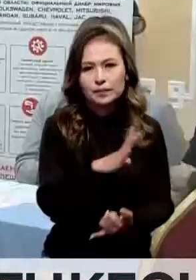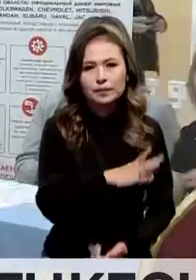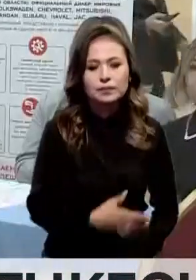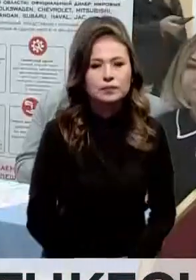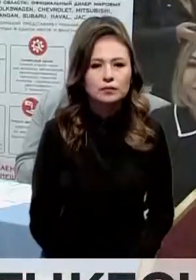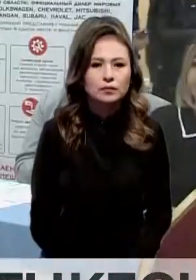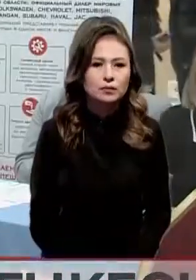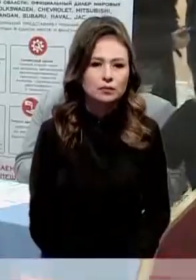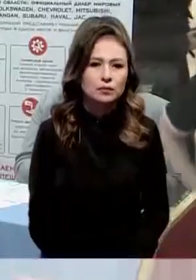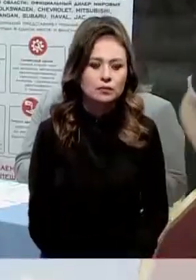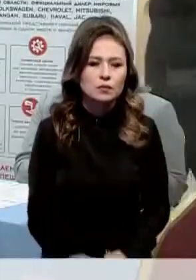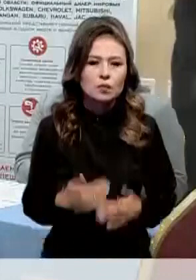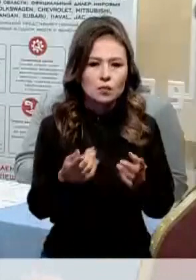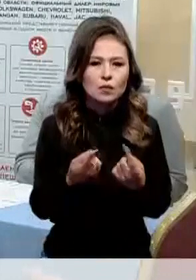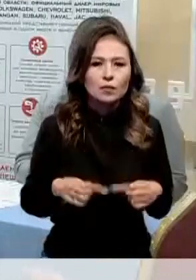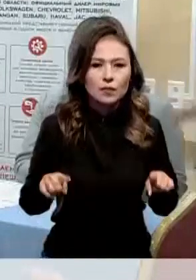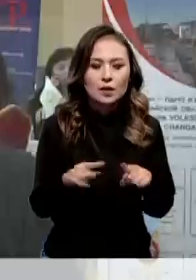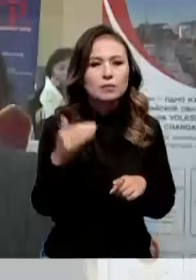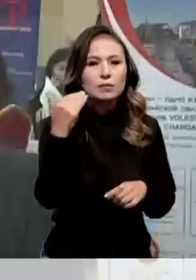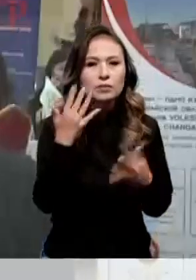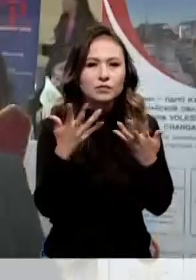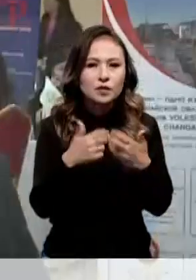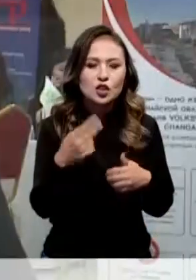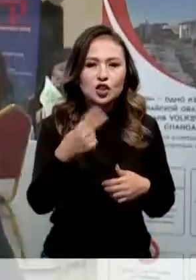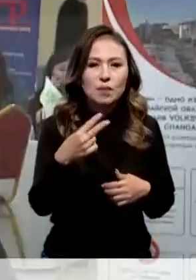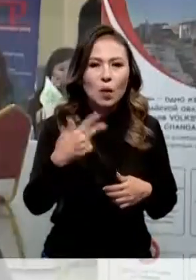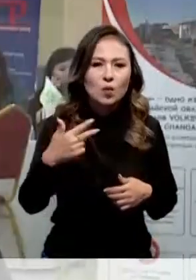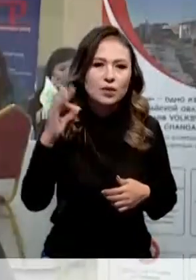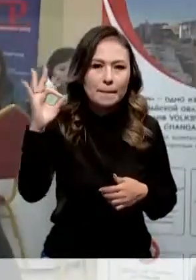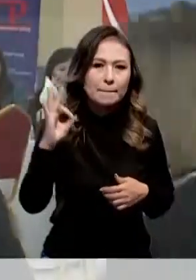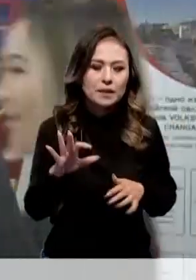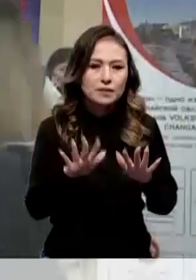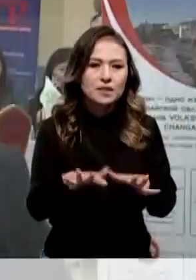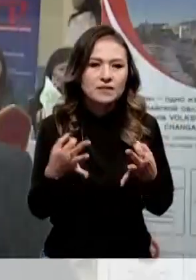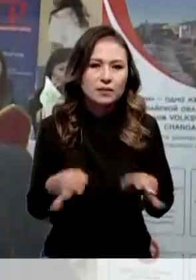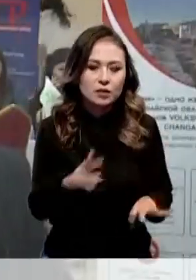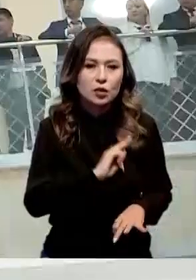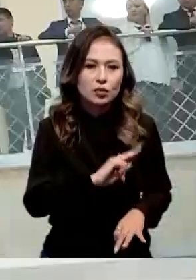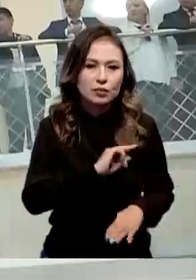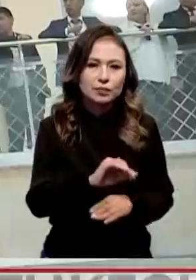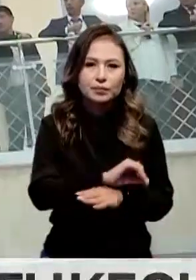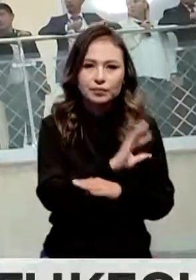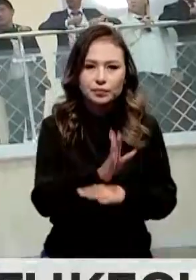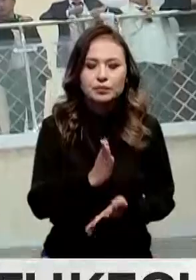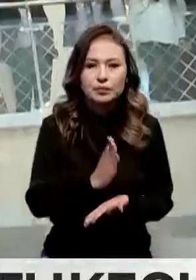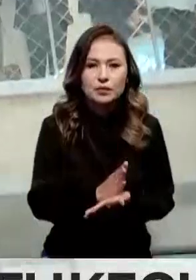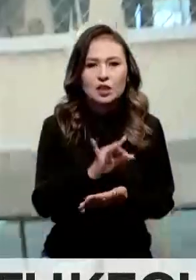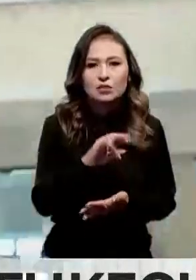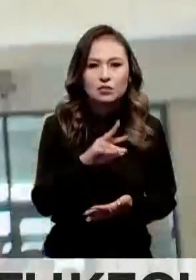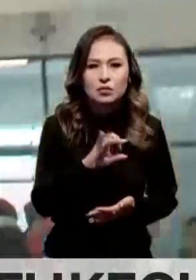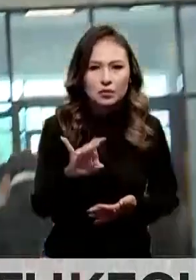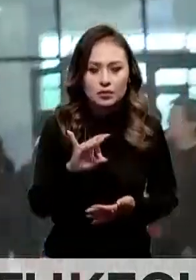ойымызша бұл алаң арқылы енді кем дегенде бір 20-30% бос орындарды қамтимыз. Инженерлік